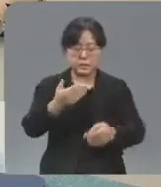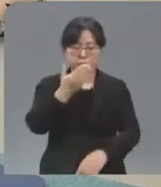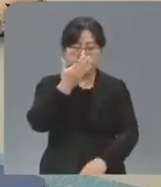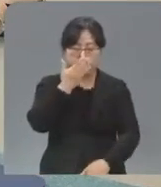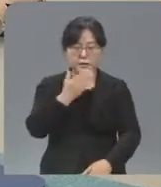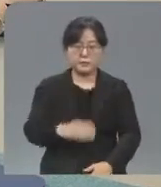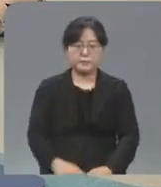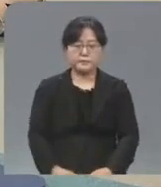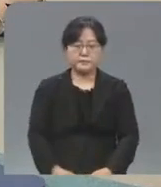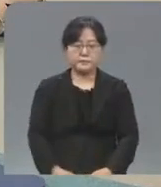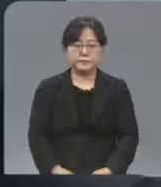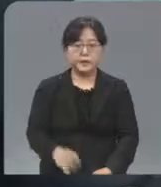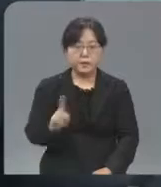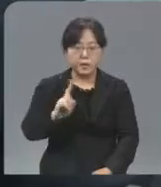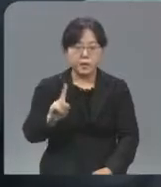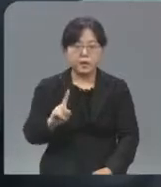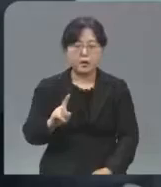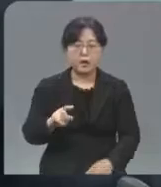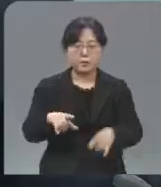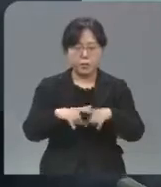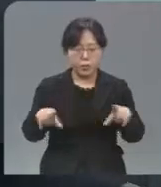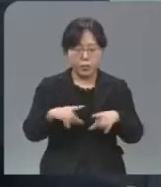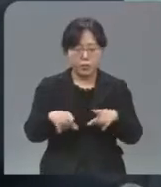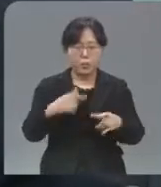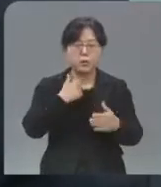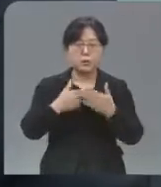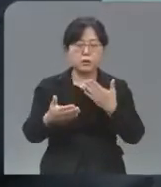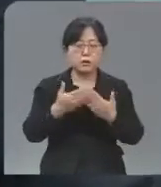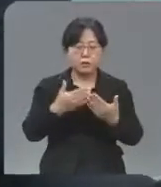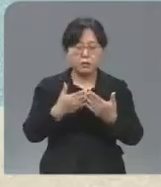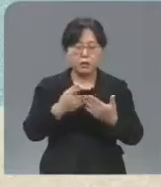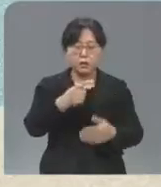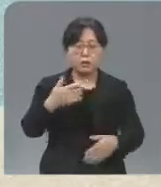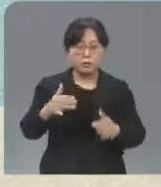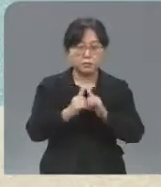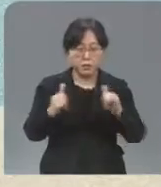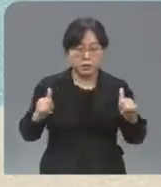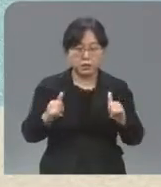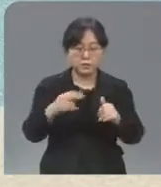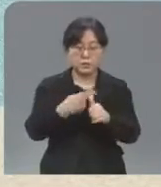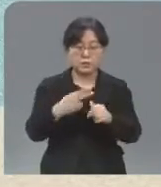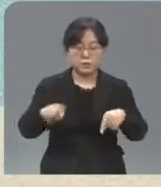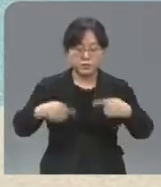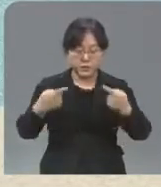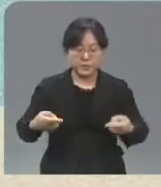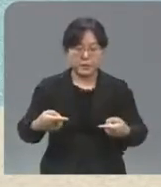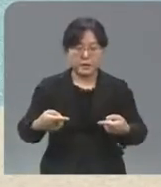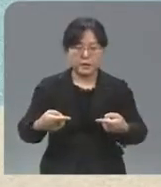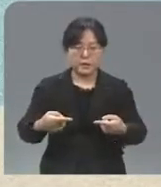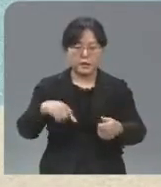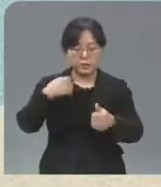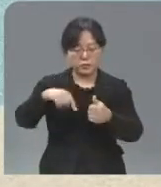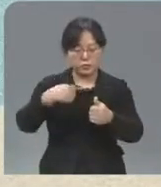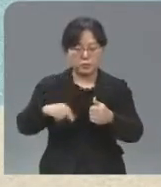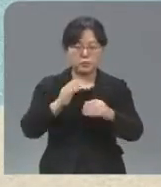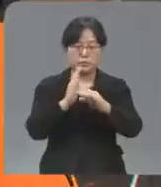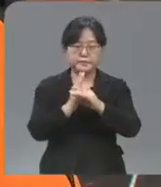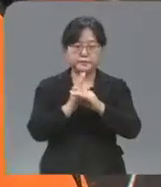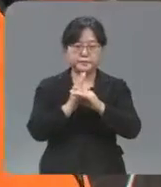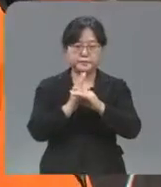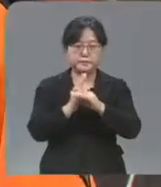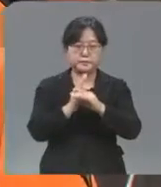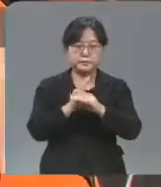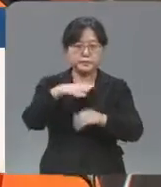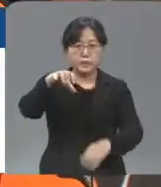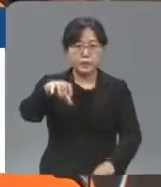가능합니다. 무엇보다 일선 현장 경험을 갖춘 소방관들이 교관으로 투입돼 교육의 질을 높였습니다.